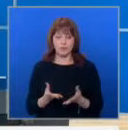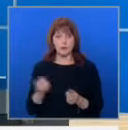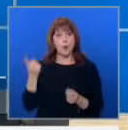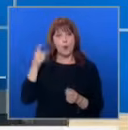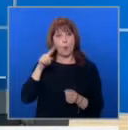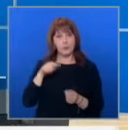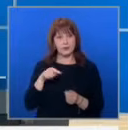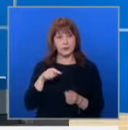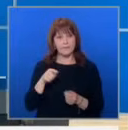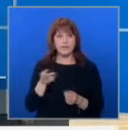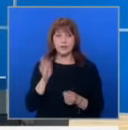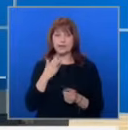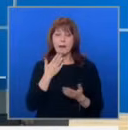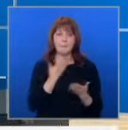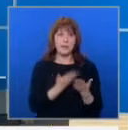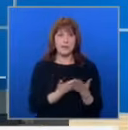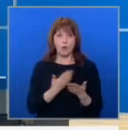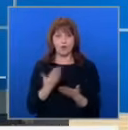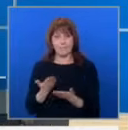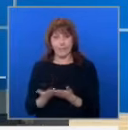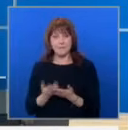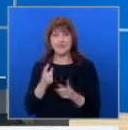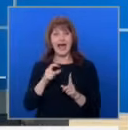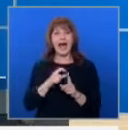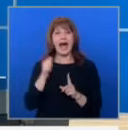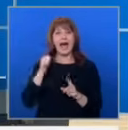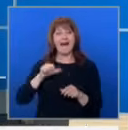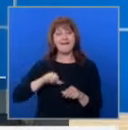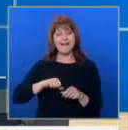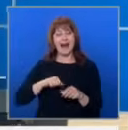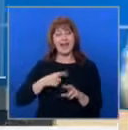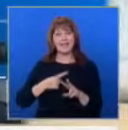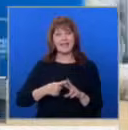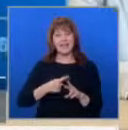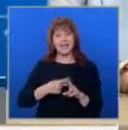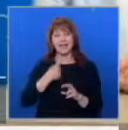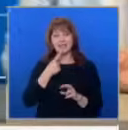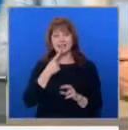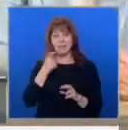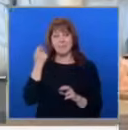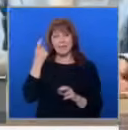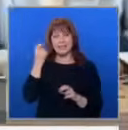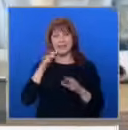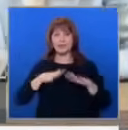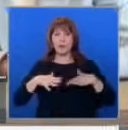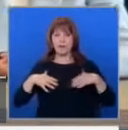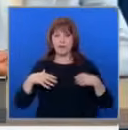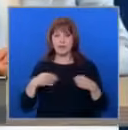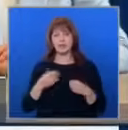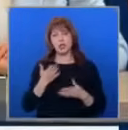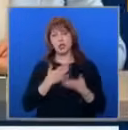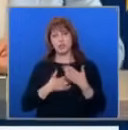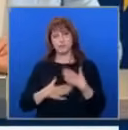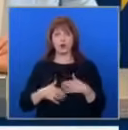Утре ще предложим Рая за председател на парламента и най-спокойно